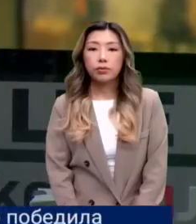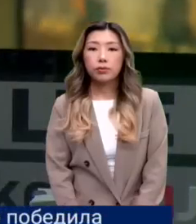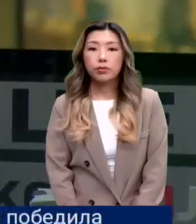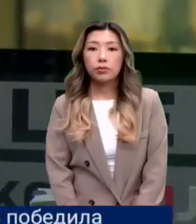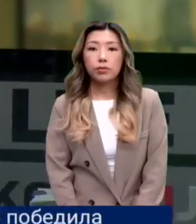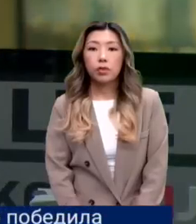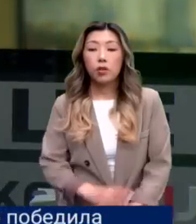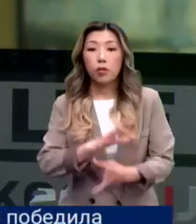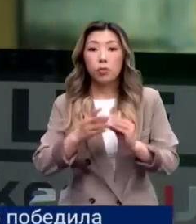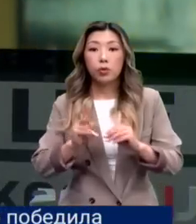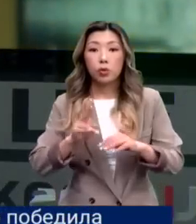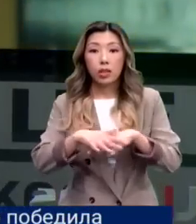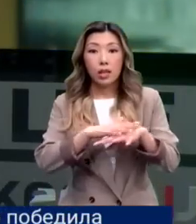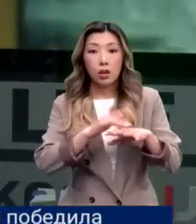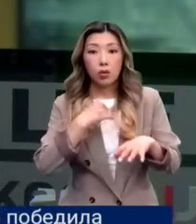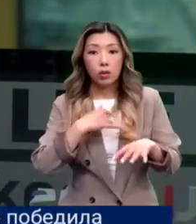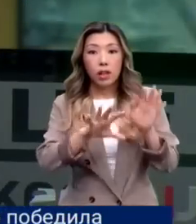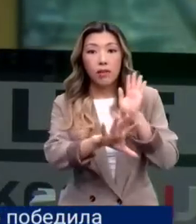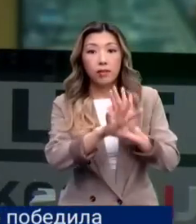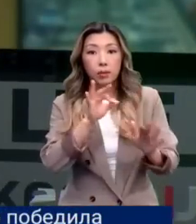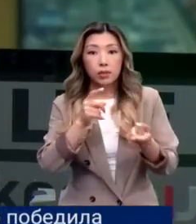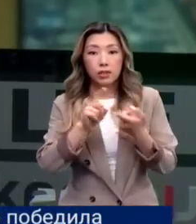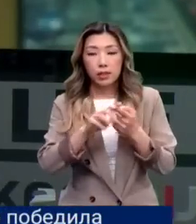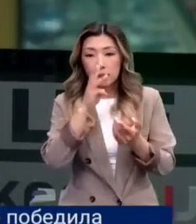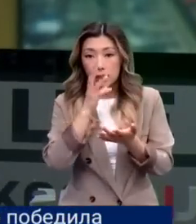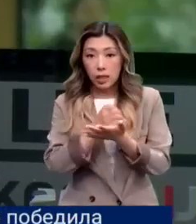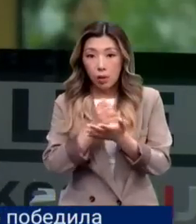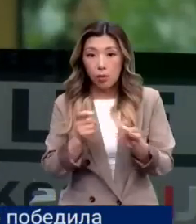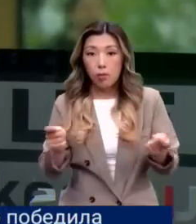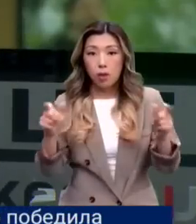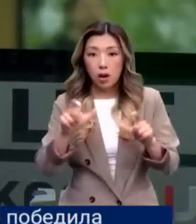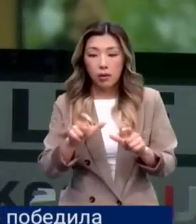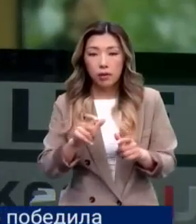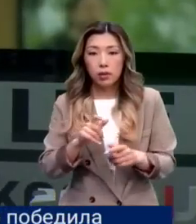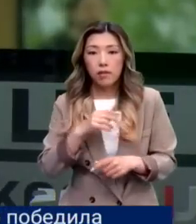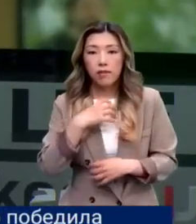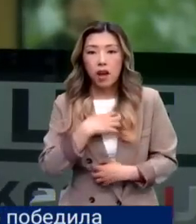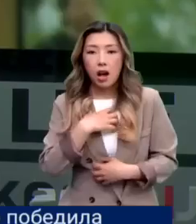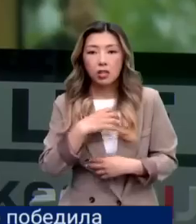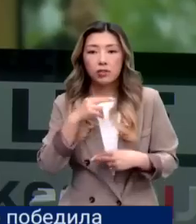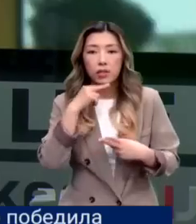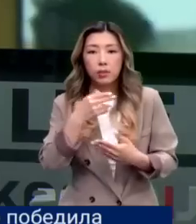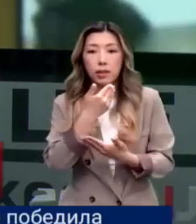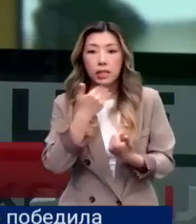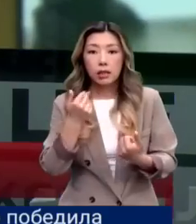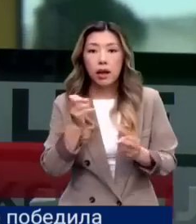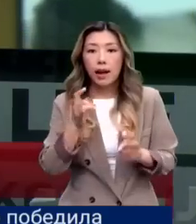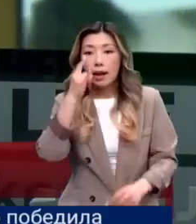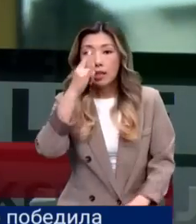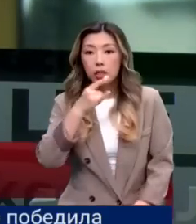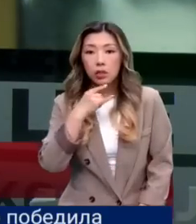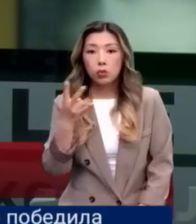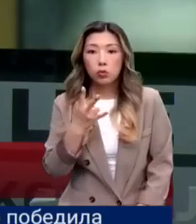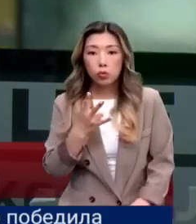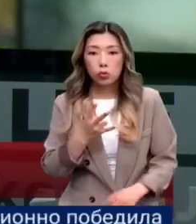В целом, народные избранники уверены, что программа повышения доходов населения не учитывает главного. Как Казахстану преодолеть вот